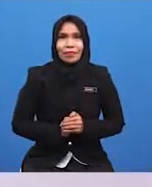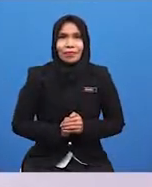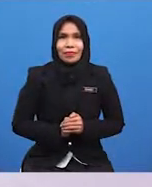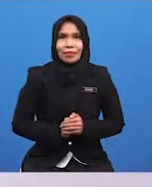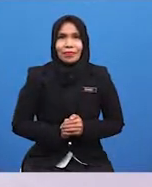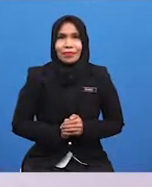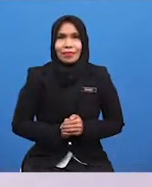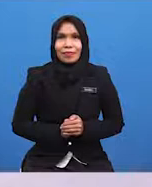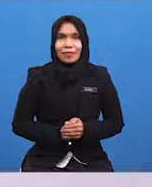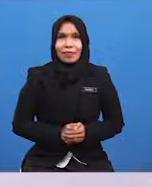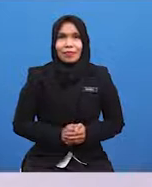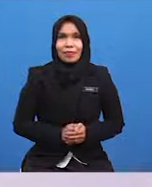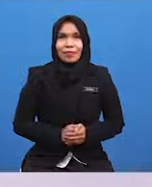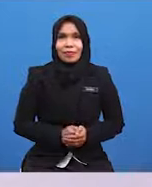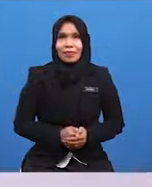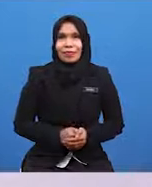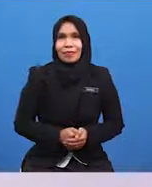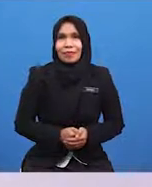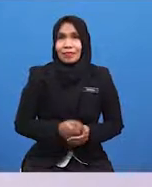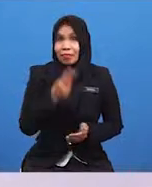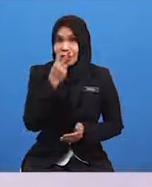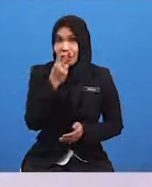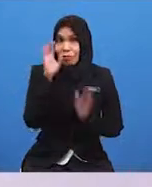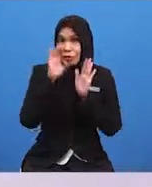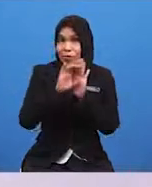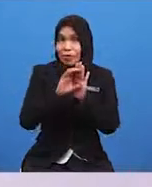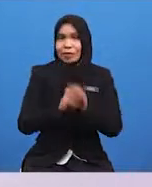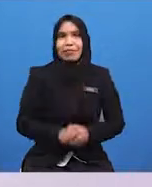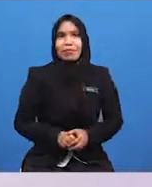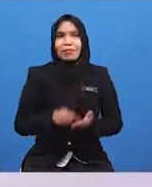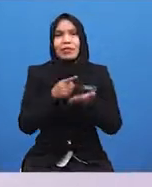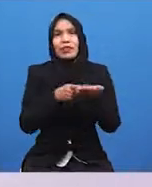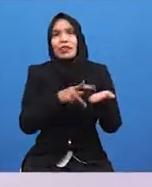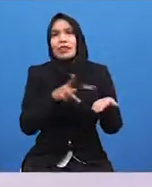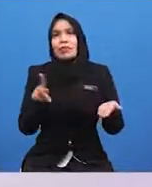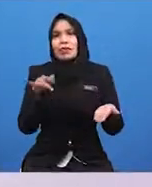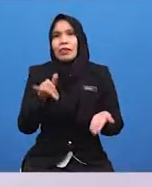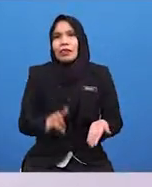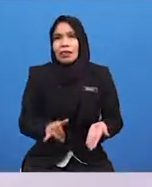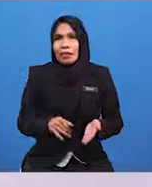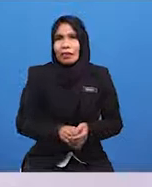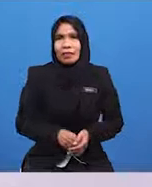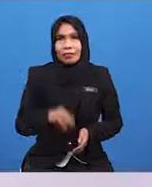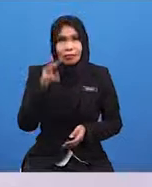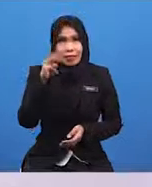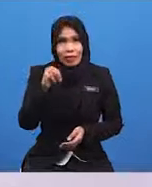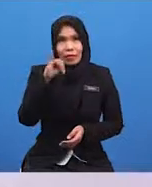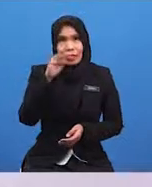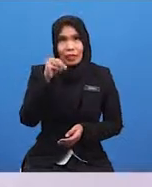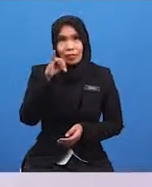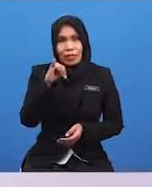Mini Sinergi lihat ini aku kah nyamini dapat perhatikan